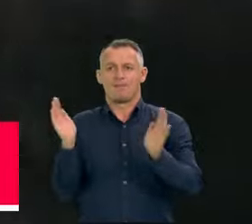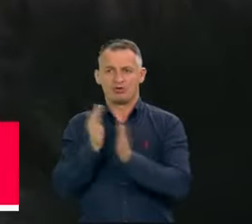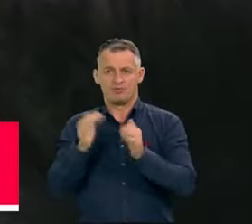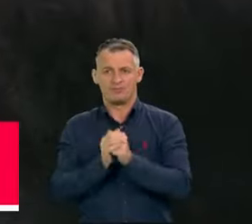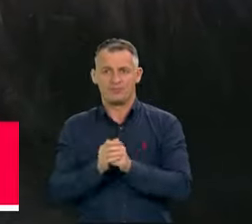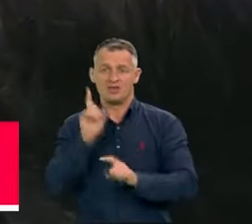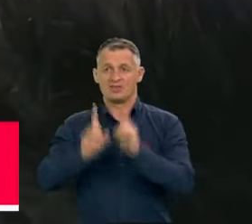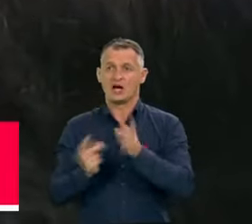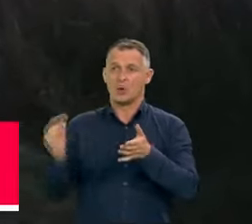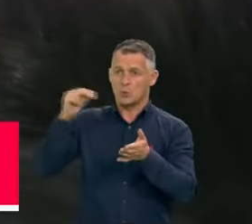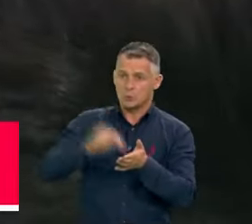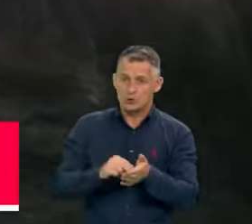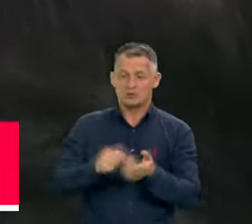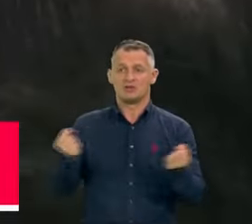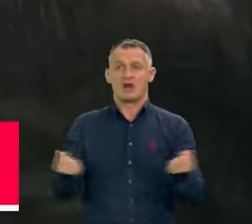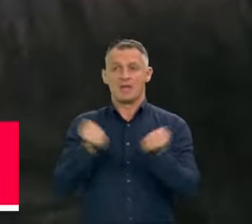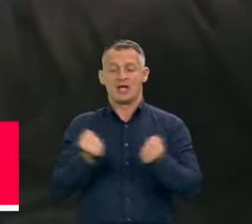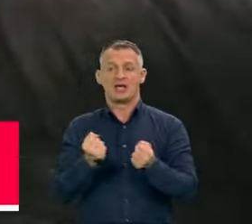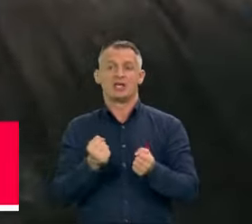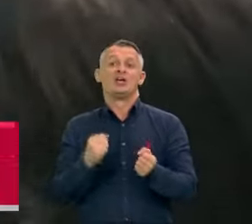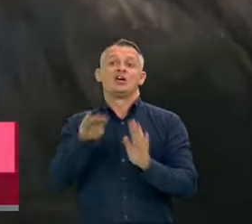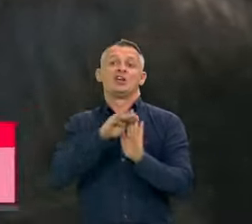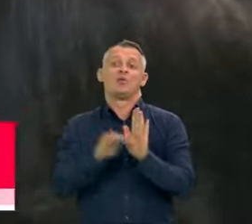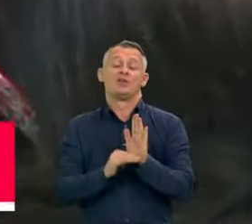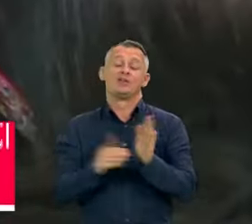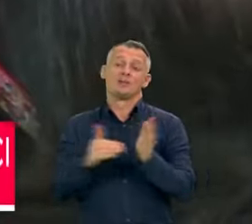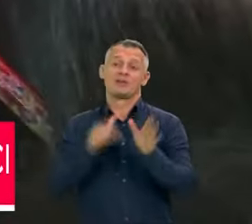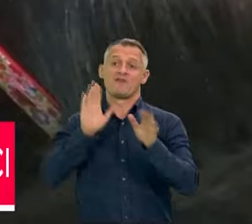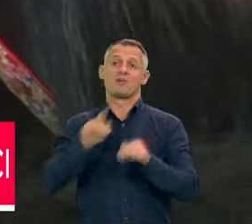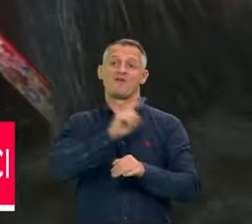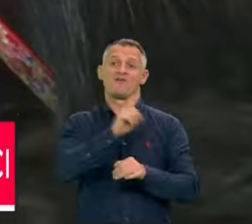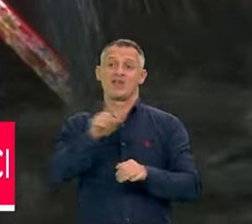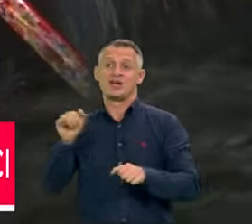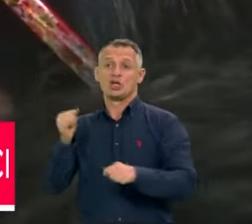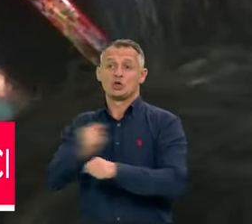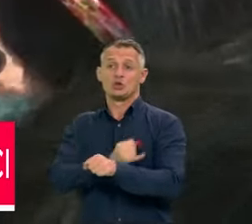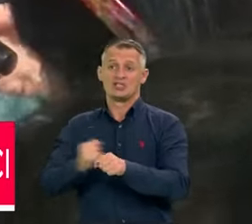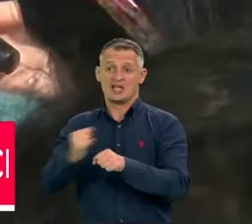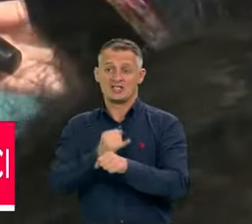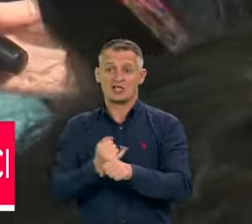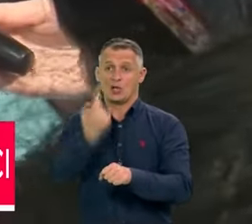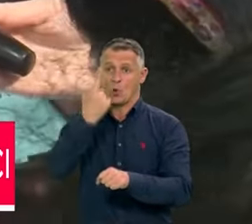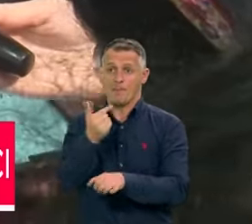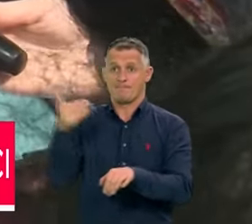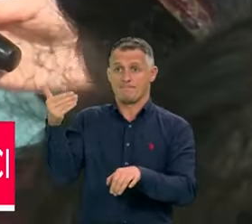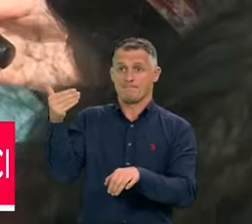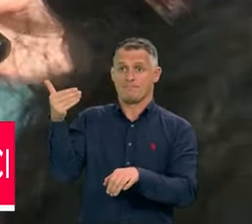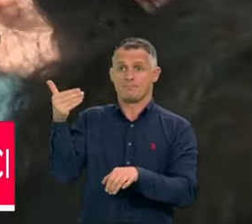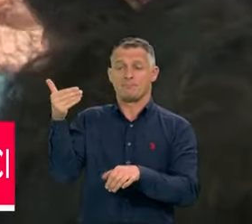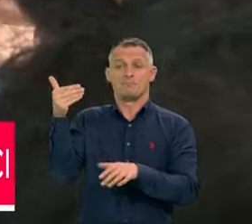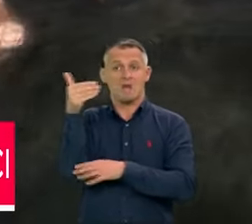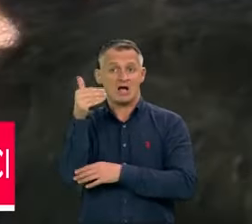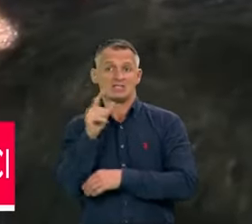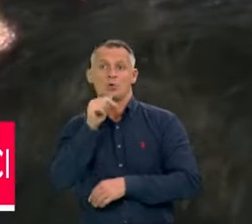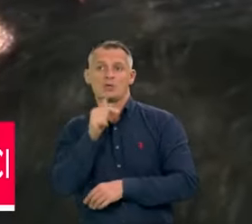pus în în aplicare să avem în fiecare județ în fiecare capitală de județ un magazin unde